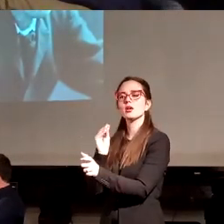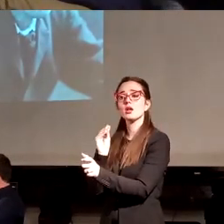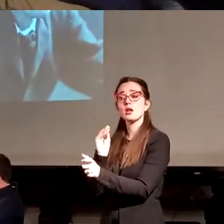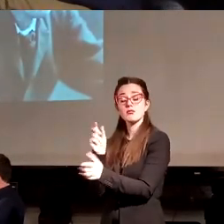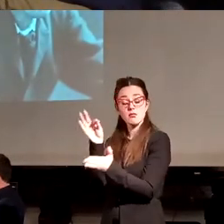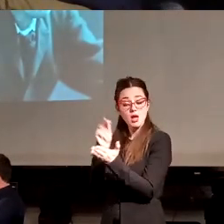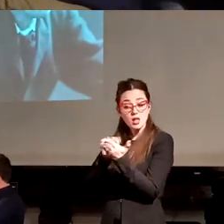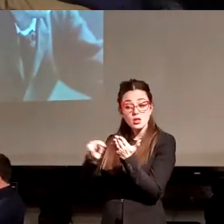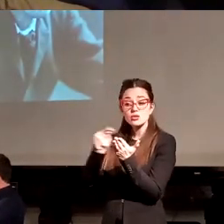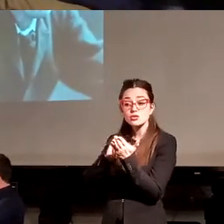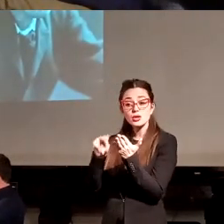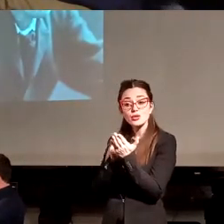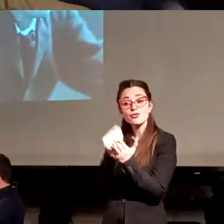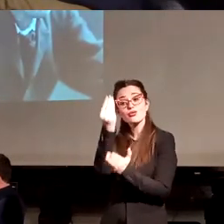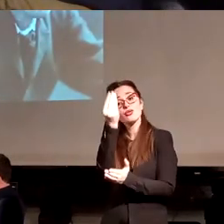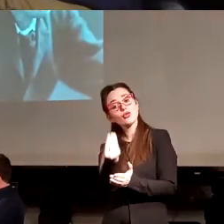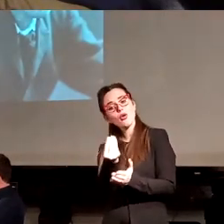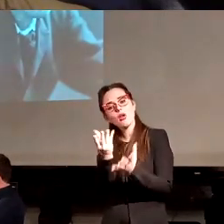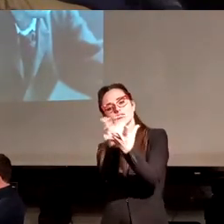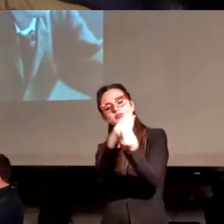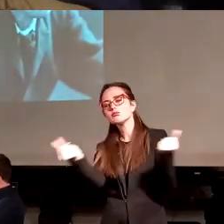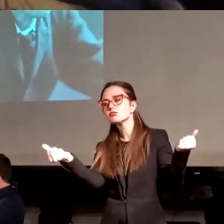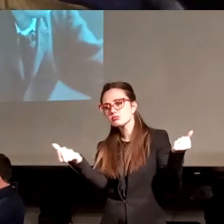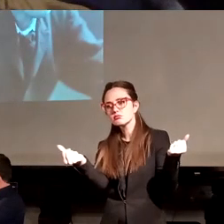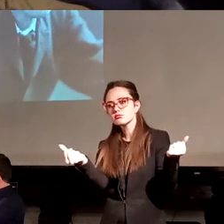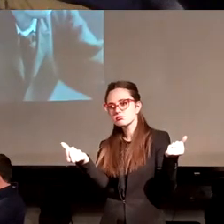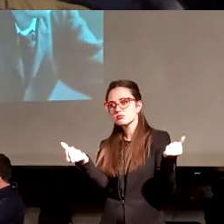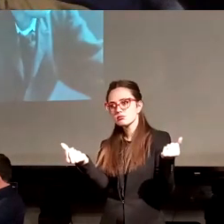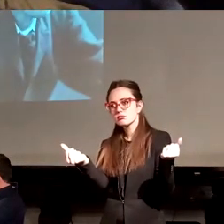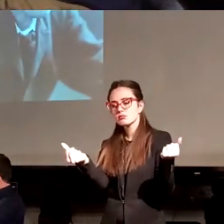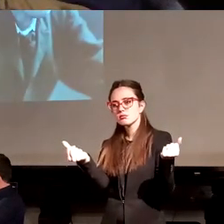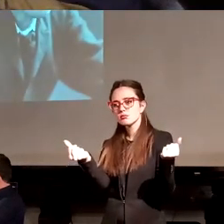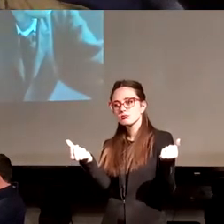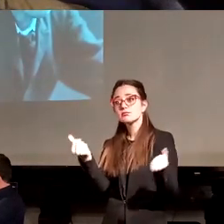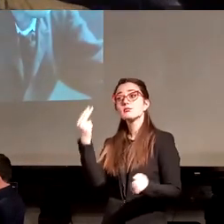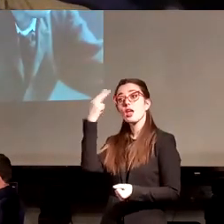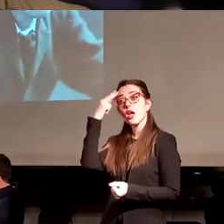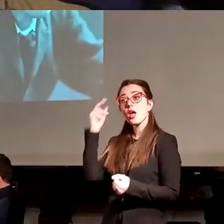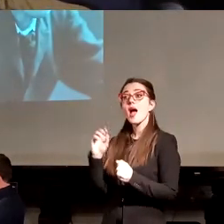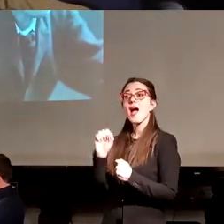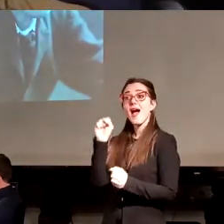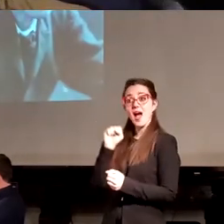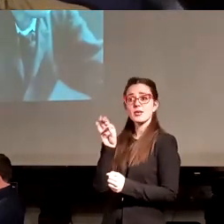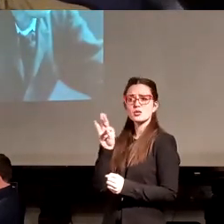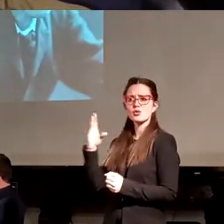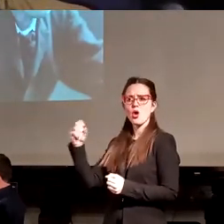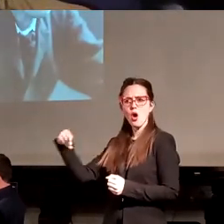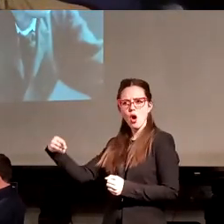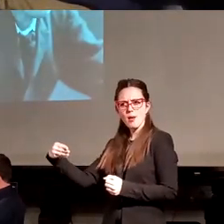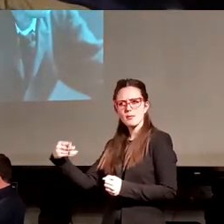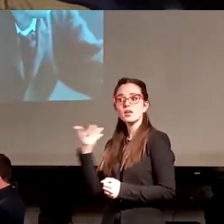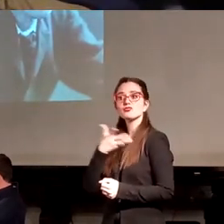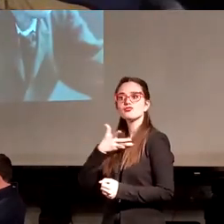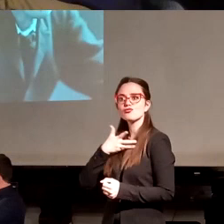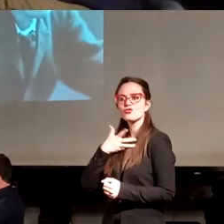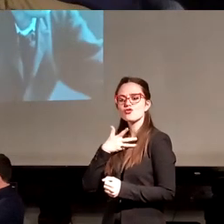completamente cancellato nell'ambito proprio fondate e divertente su amazon.com si